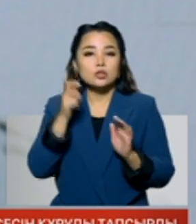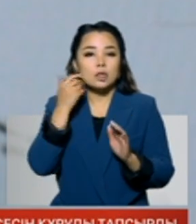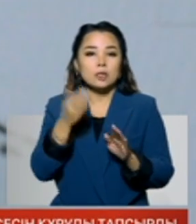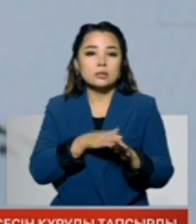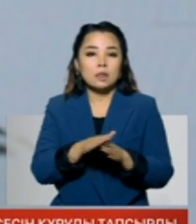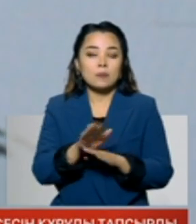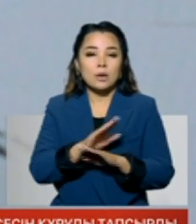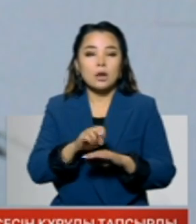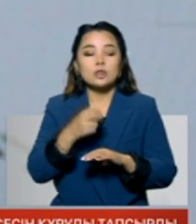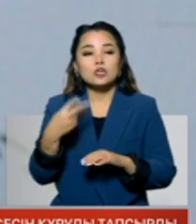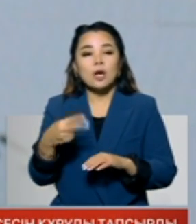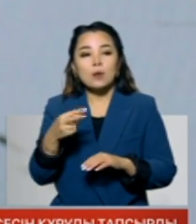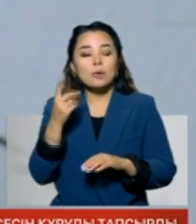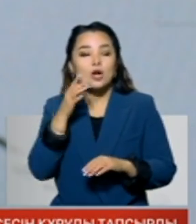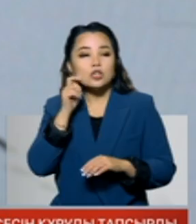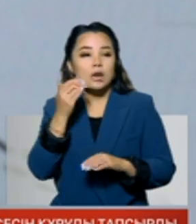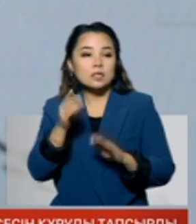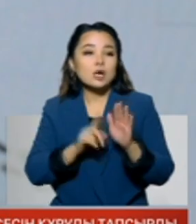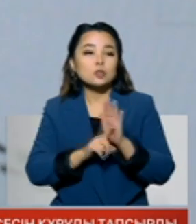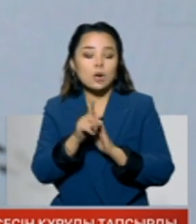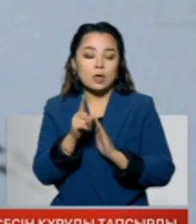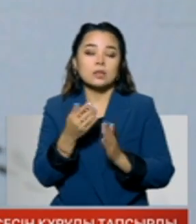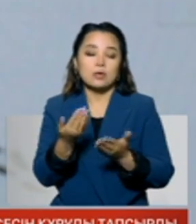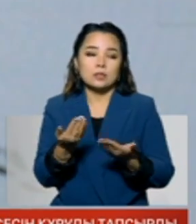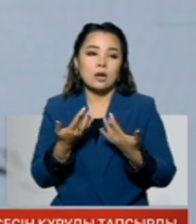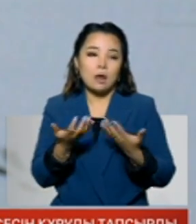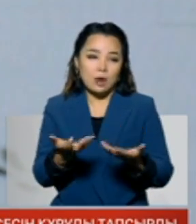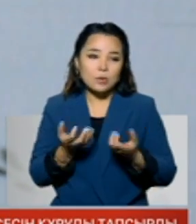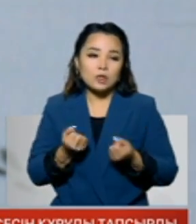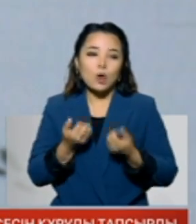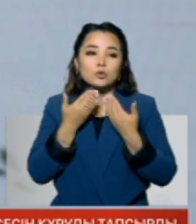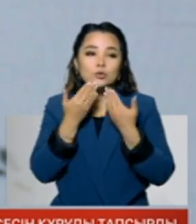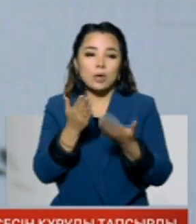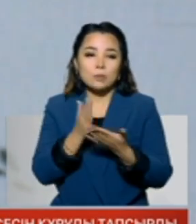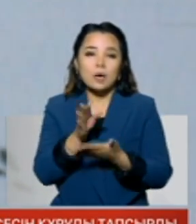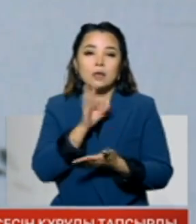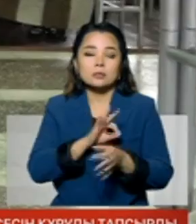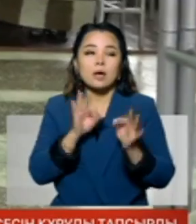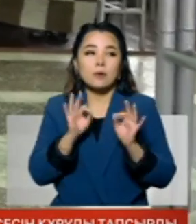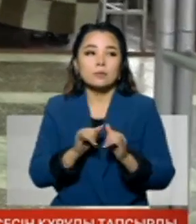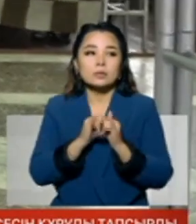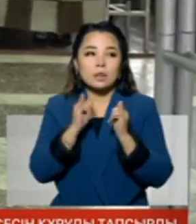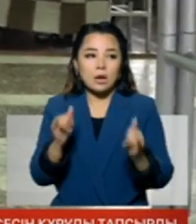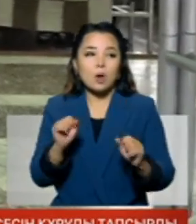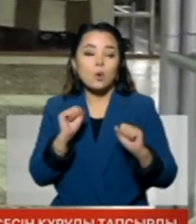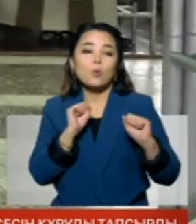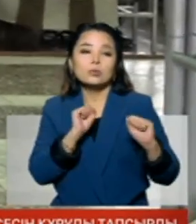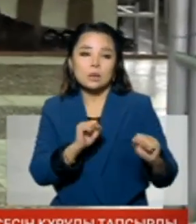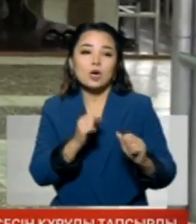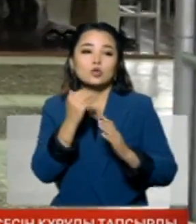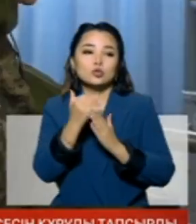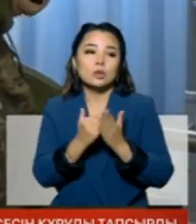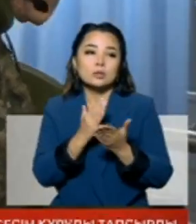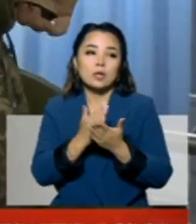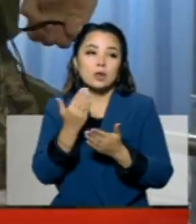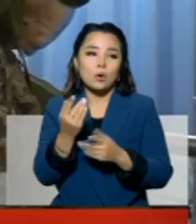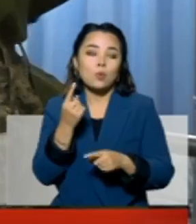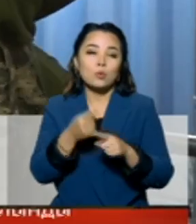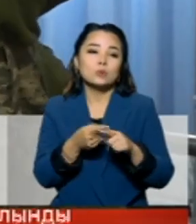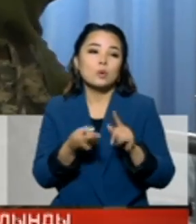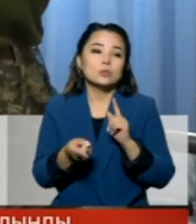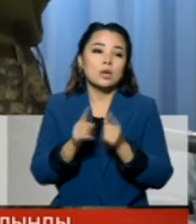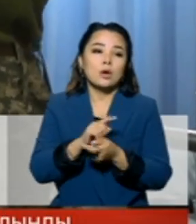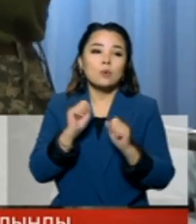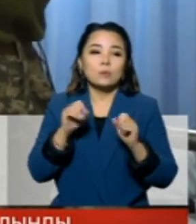емес, 20 жастан бастап қабылдауды сұрайды. Бұдан әскери қызметтің тиімділігі артып, қорғаныс жүйесінде оң